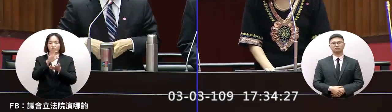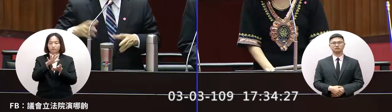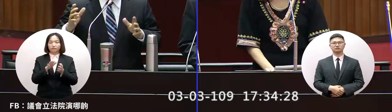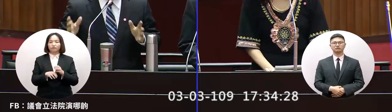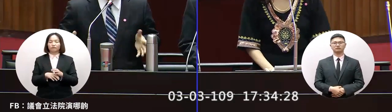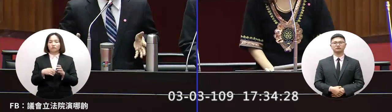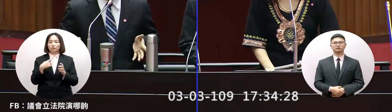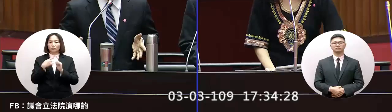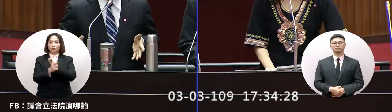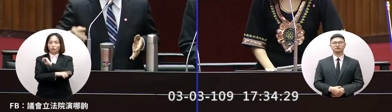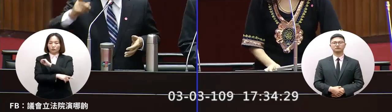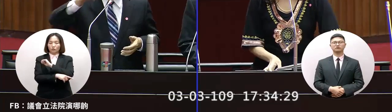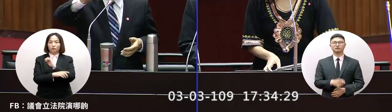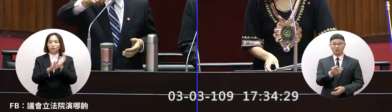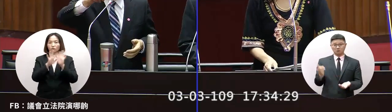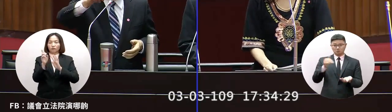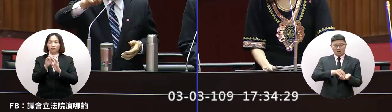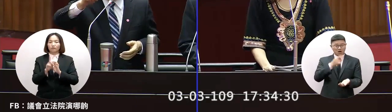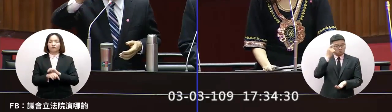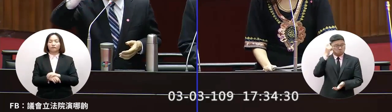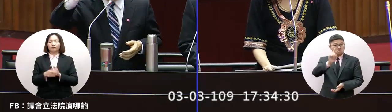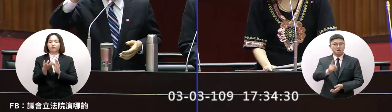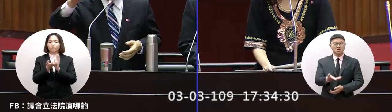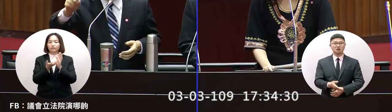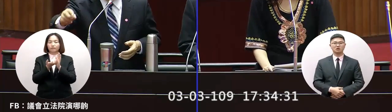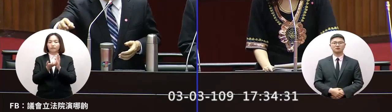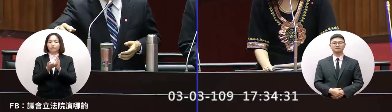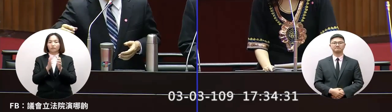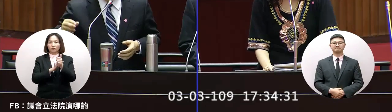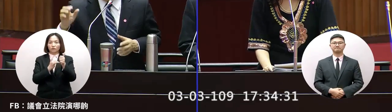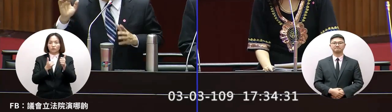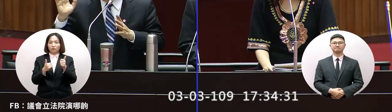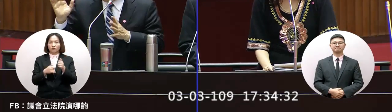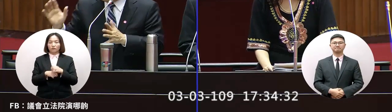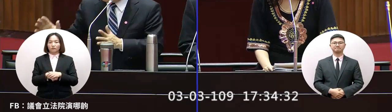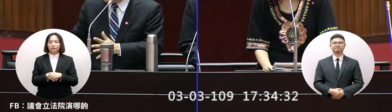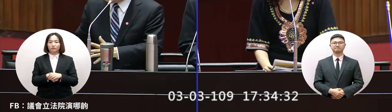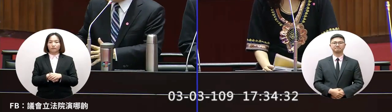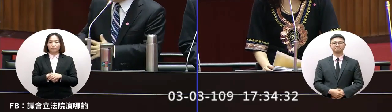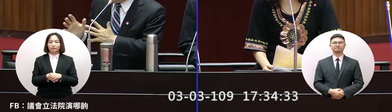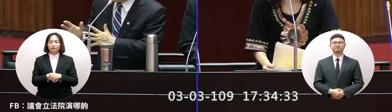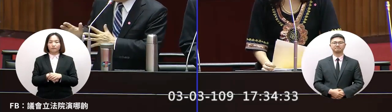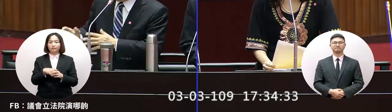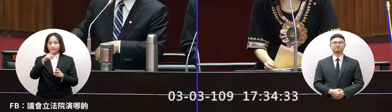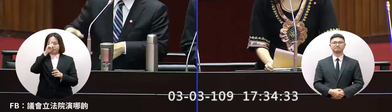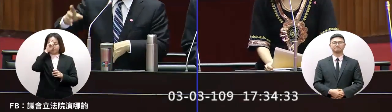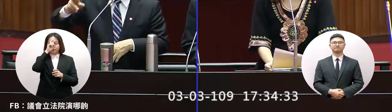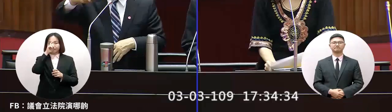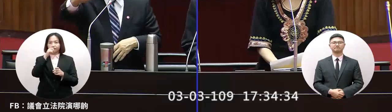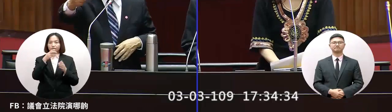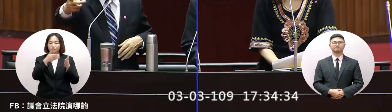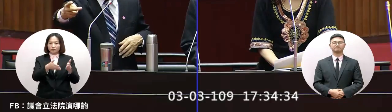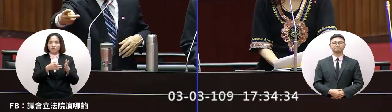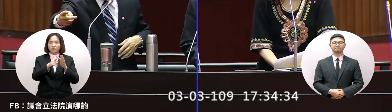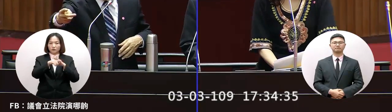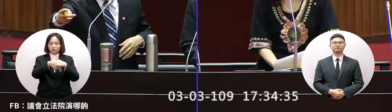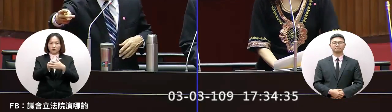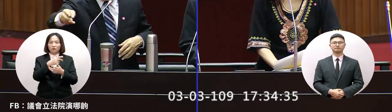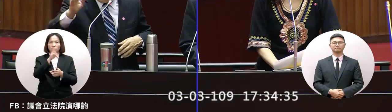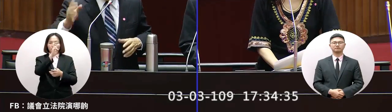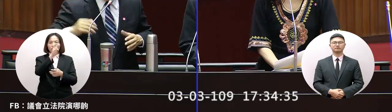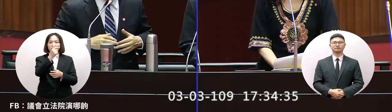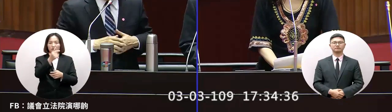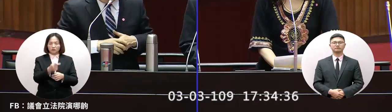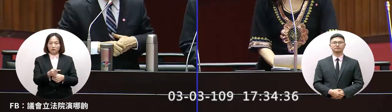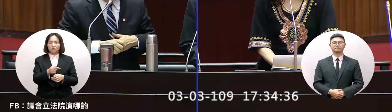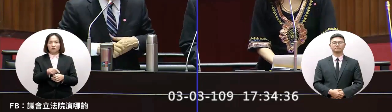来。哦、我的结论就是、 啊、 就是刚才委员所希望说不要只有20亿，